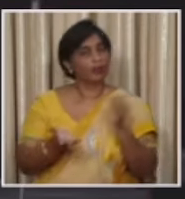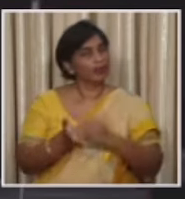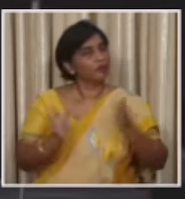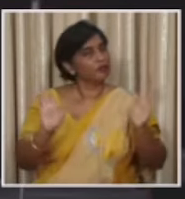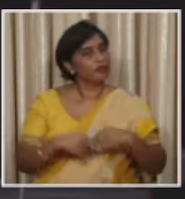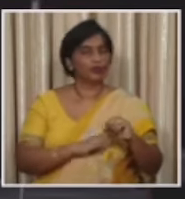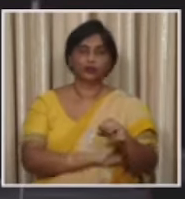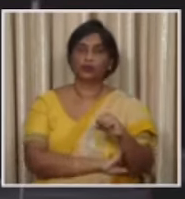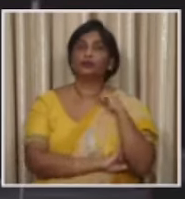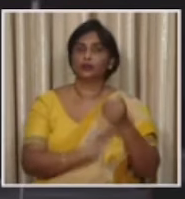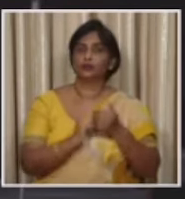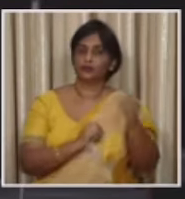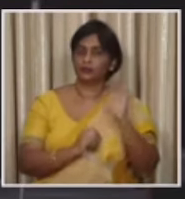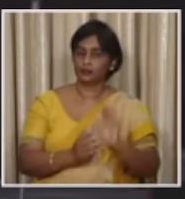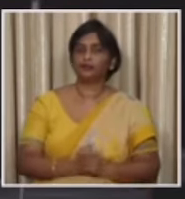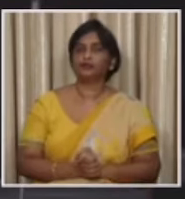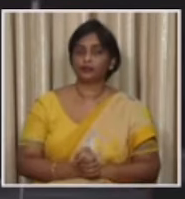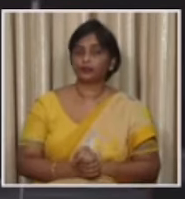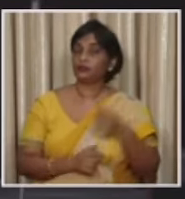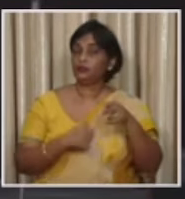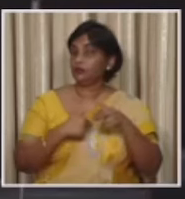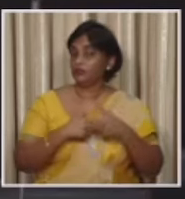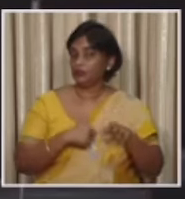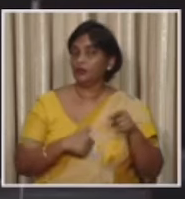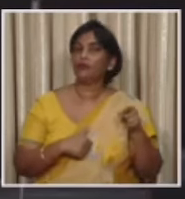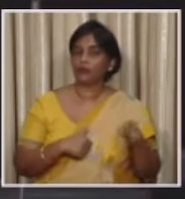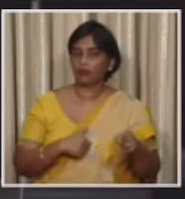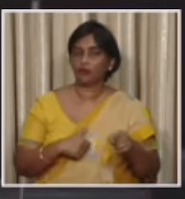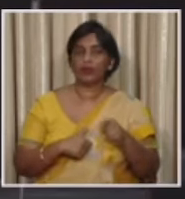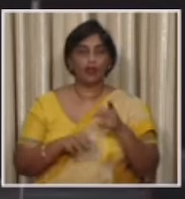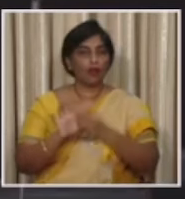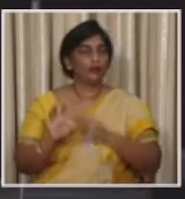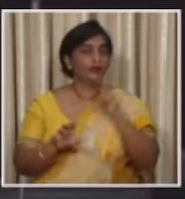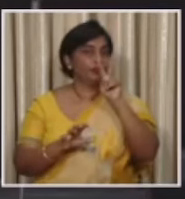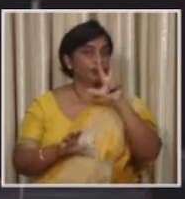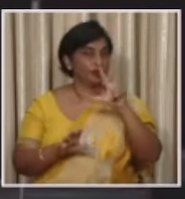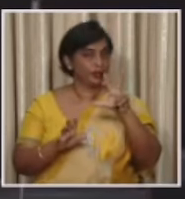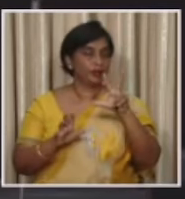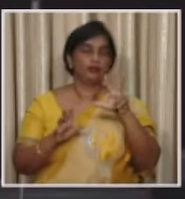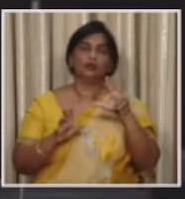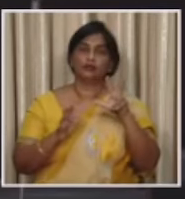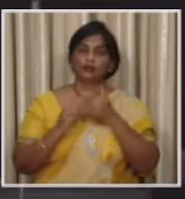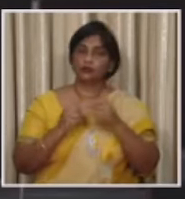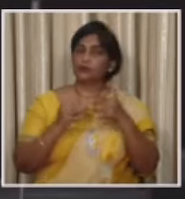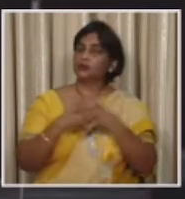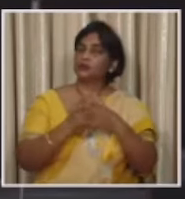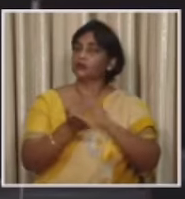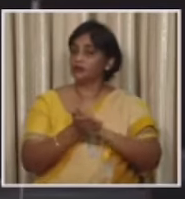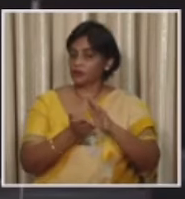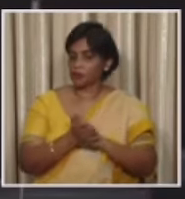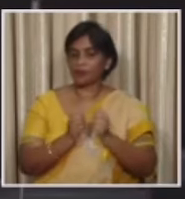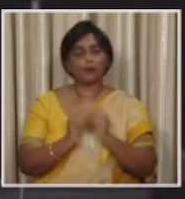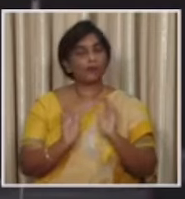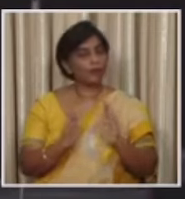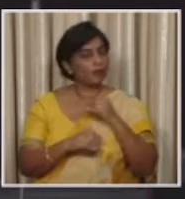තවදුරටත් ශක්තිමත් විය යුතුයි. ඒකට හේතුව මේ අවුරුදු 28ක සුභසාධක දීමනා